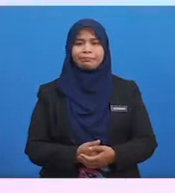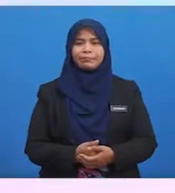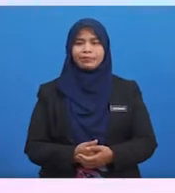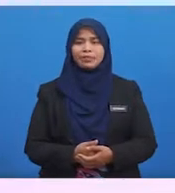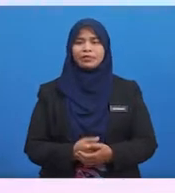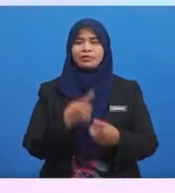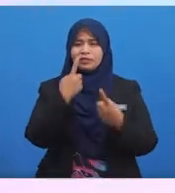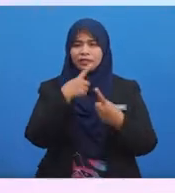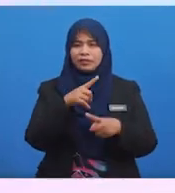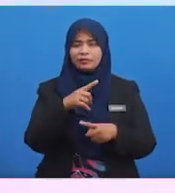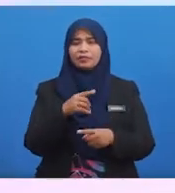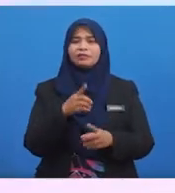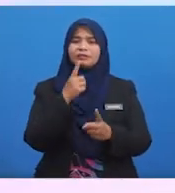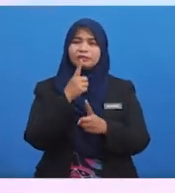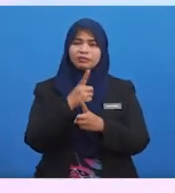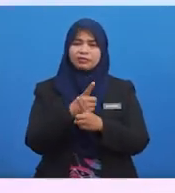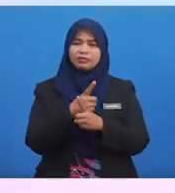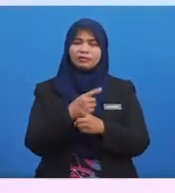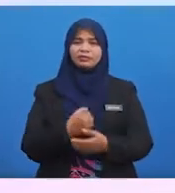jawabannya betul